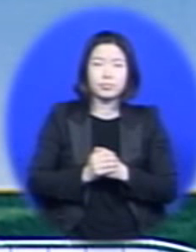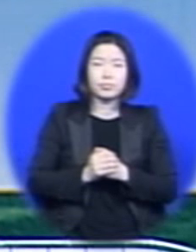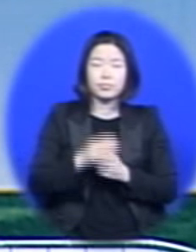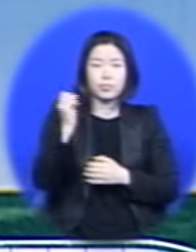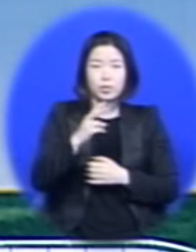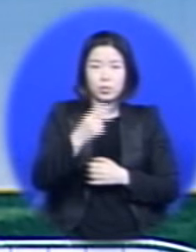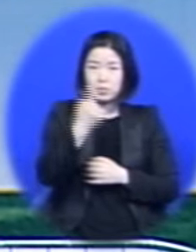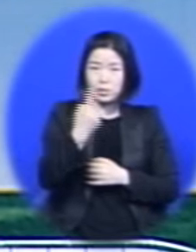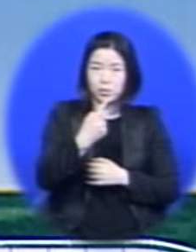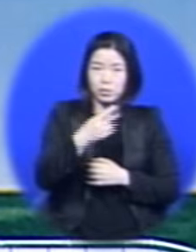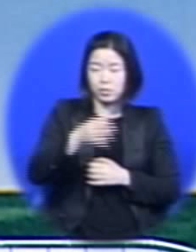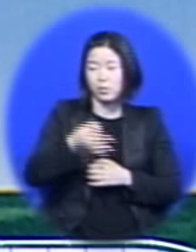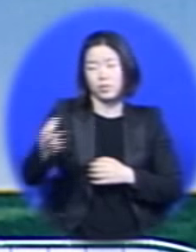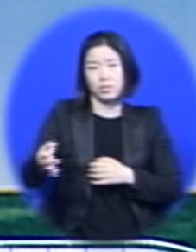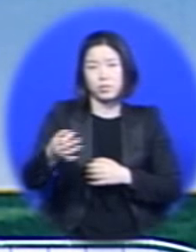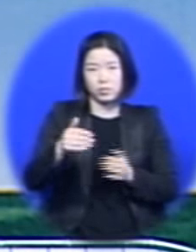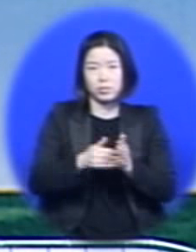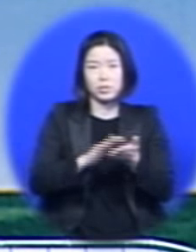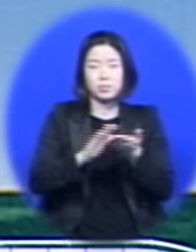또 1,000원을 꺼내서 그분에게 드렸습니다.